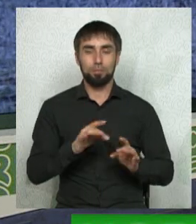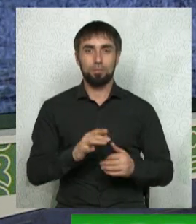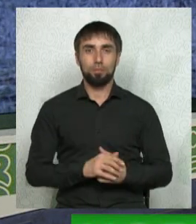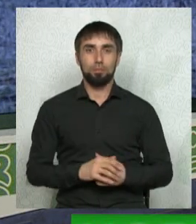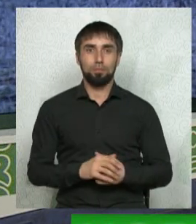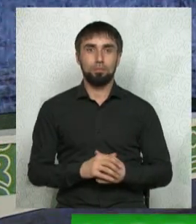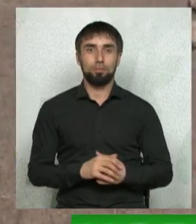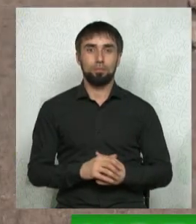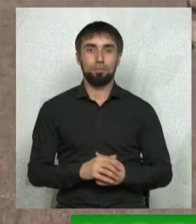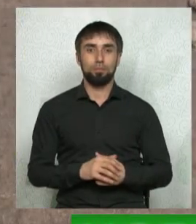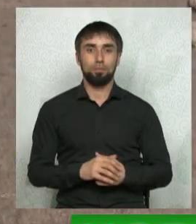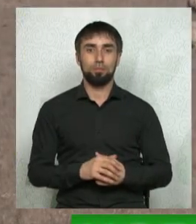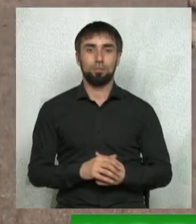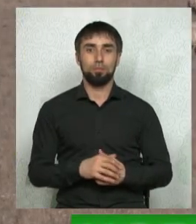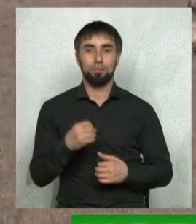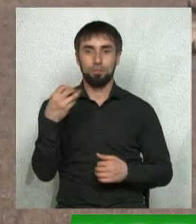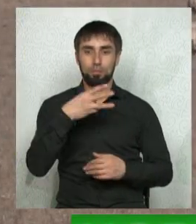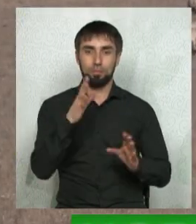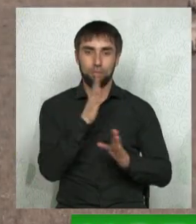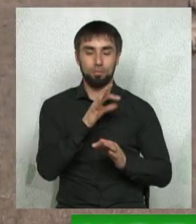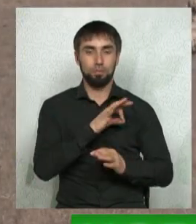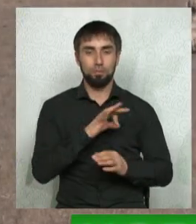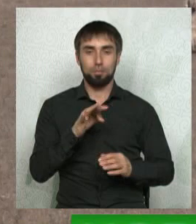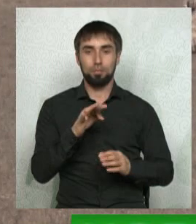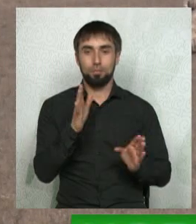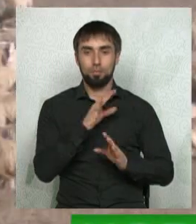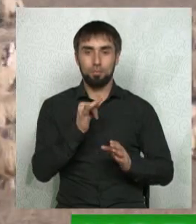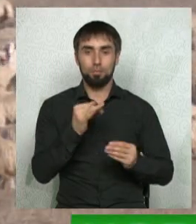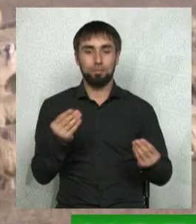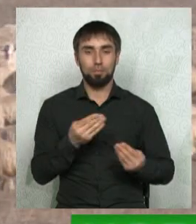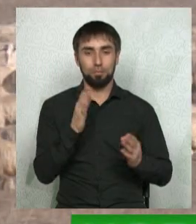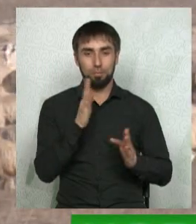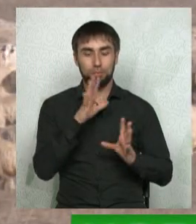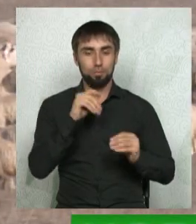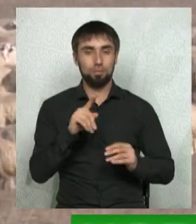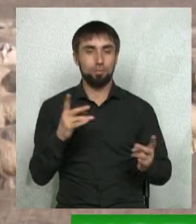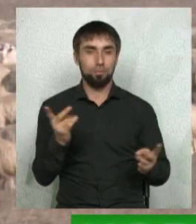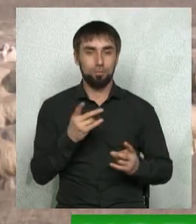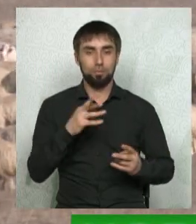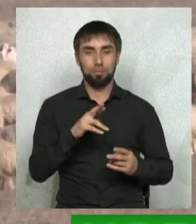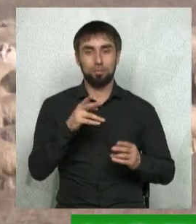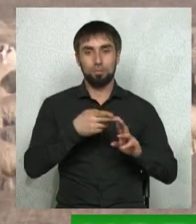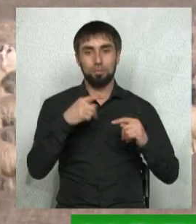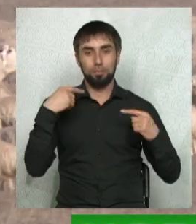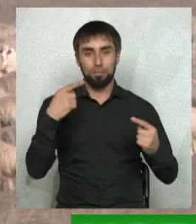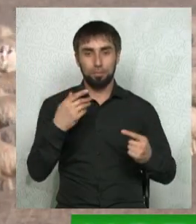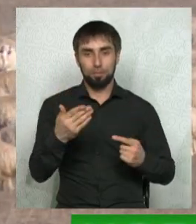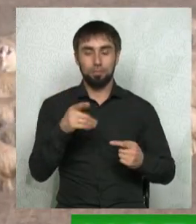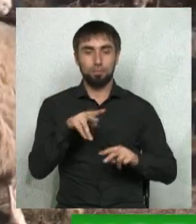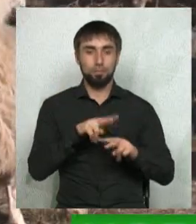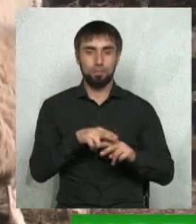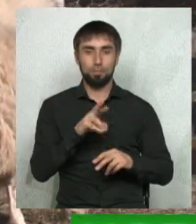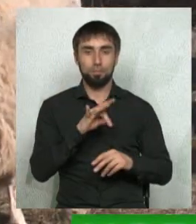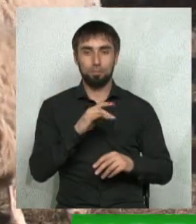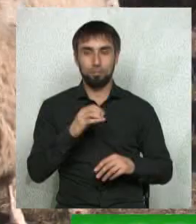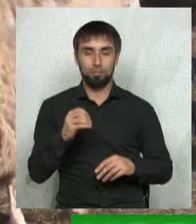Зелимхан Калоев. Солнечная погода, отличный климат и свежий воздух – все, что нужно для мелкого рогатого скота. Здесь, на